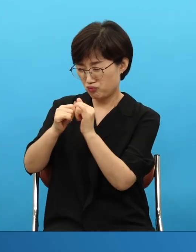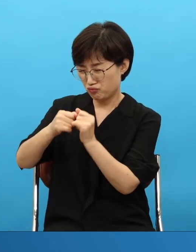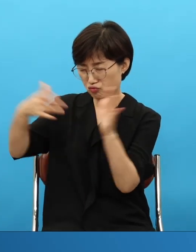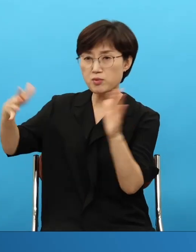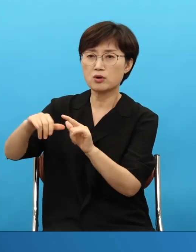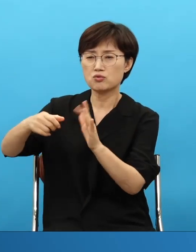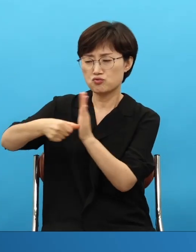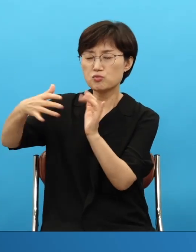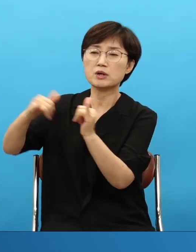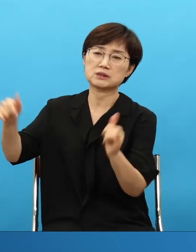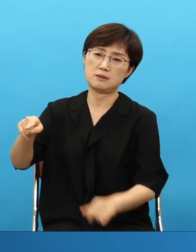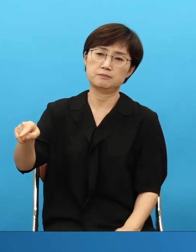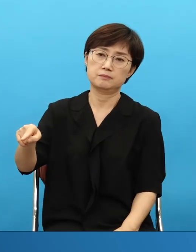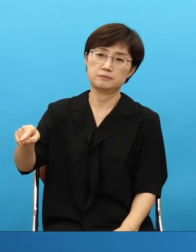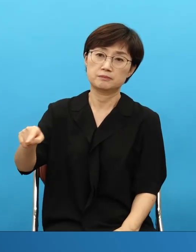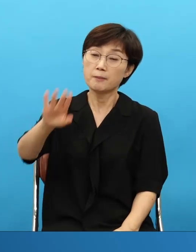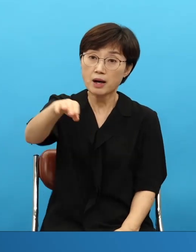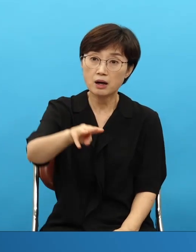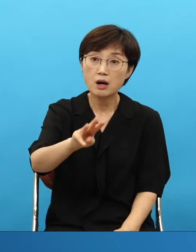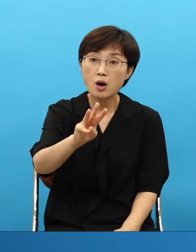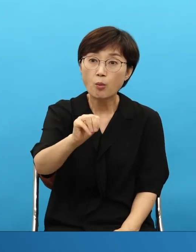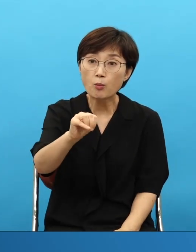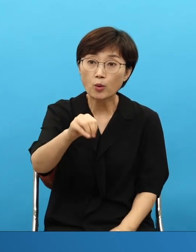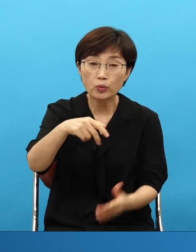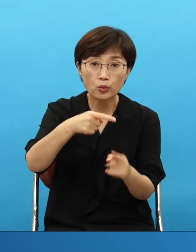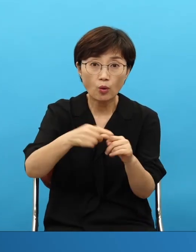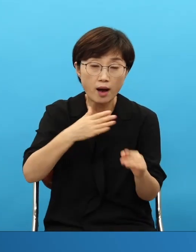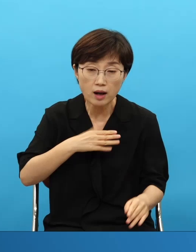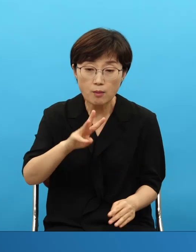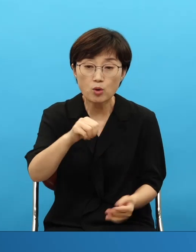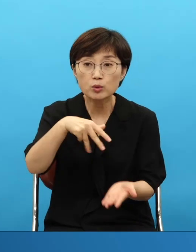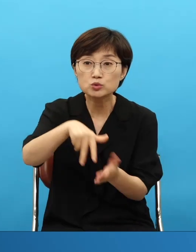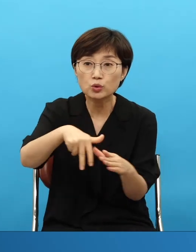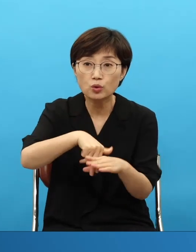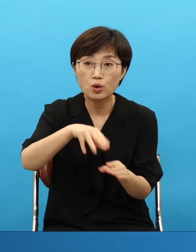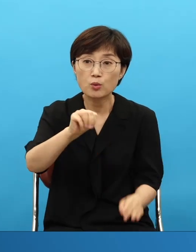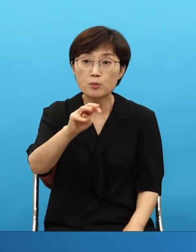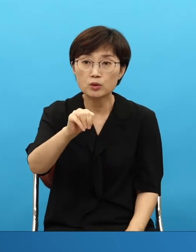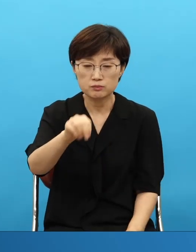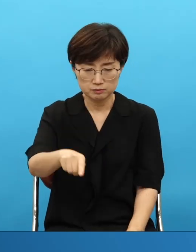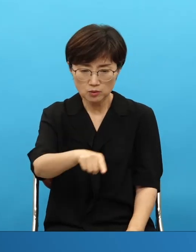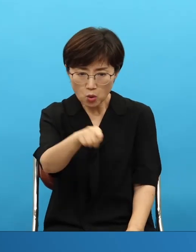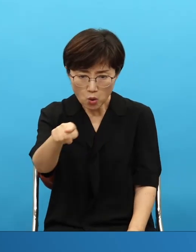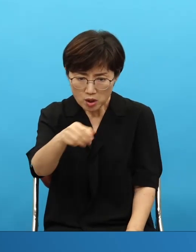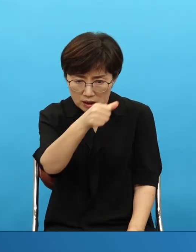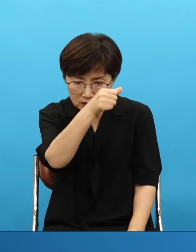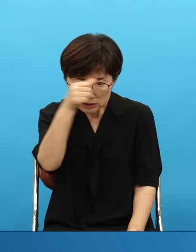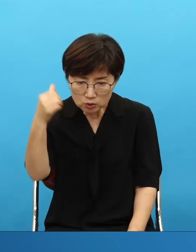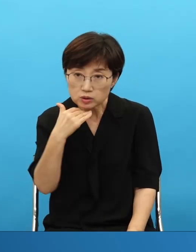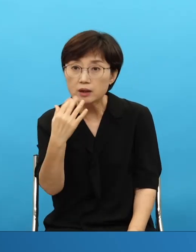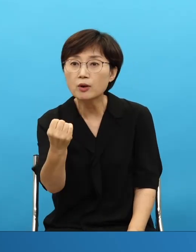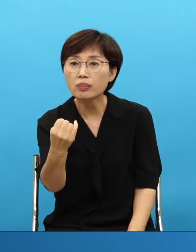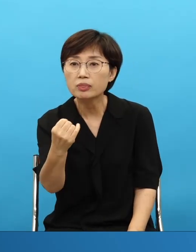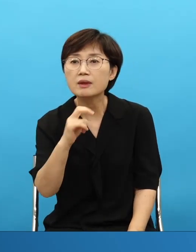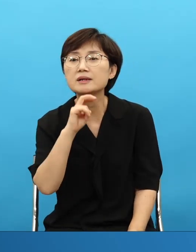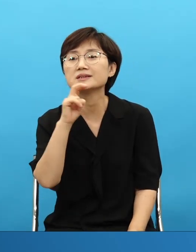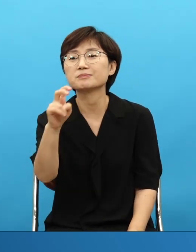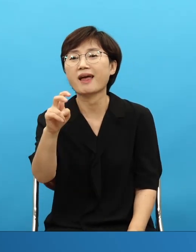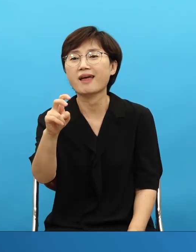杰克逊一样的人是拿非利做的. 몰몬은 20대 인재들을 장로로 세워 세계로 파송하고 있어.